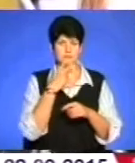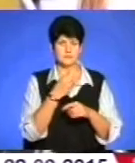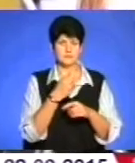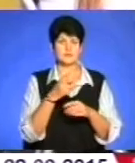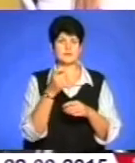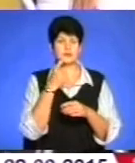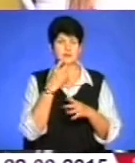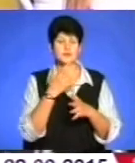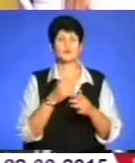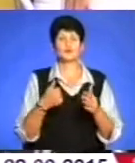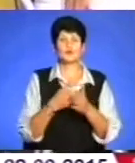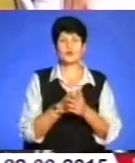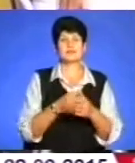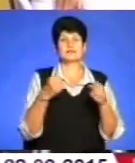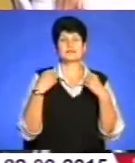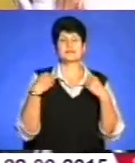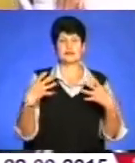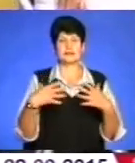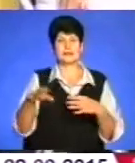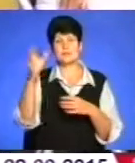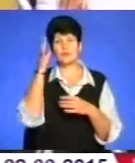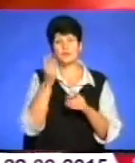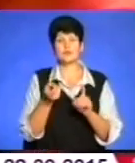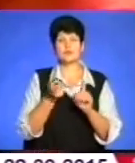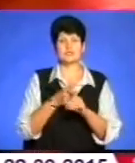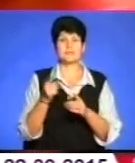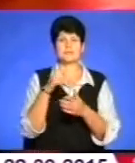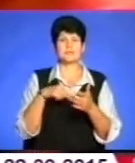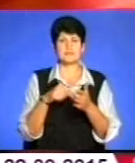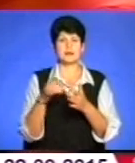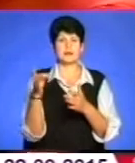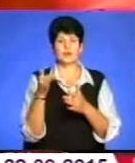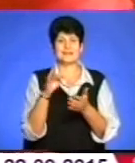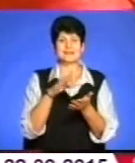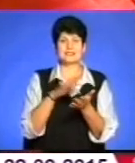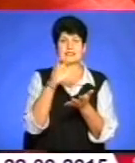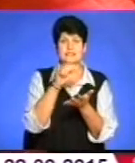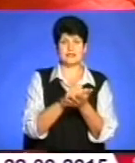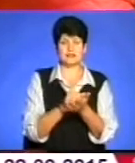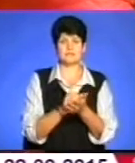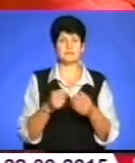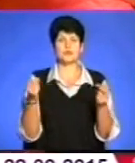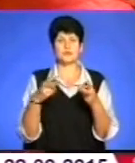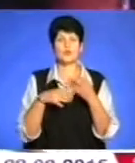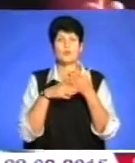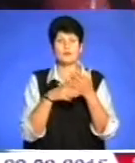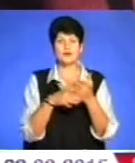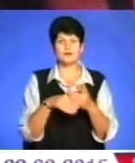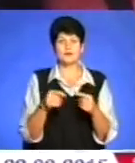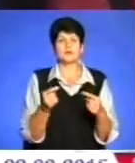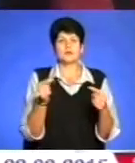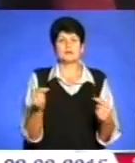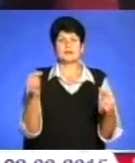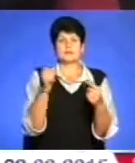До свята науки долучився обласний та міськрайонний центр зайнятості. Фахівці допомагали визначитися дітям із